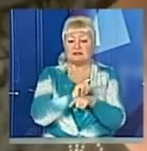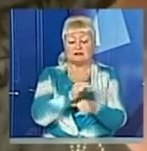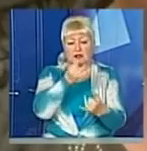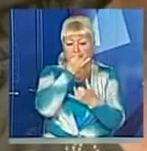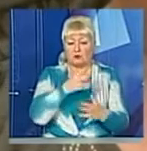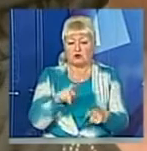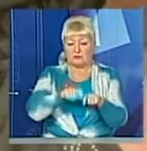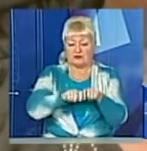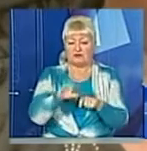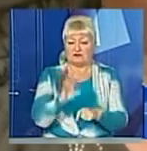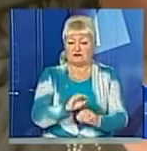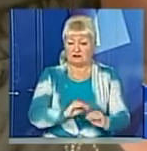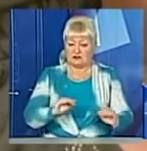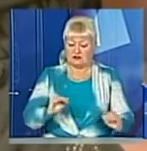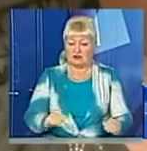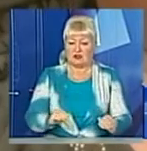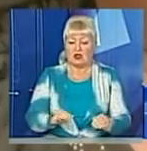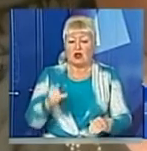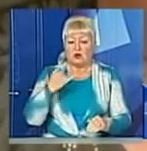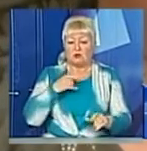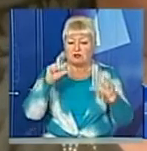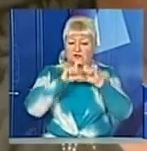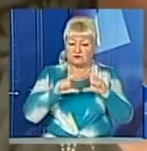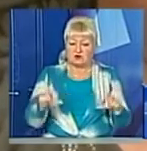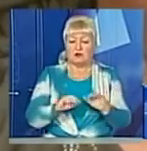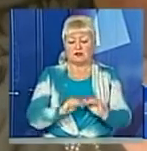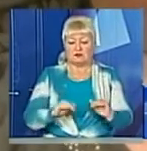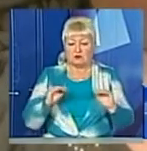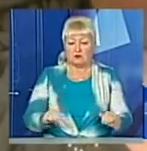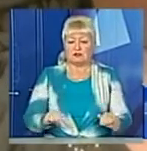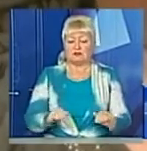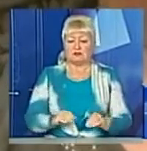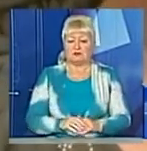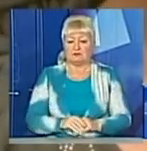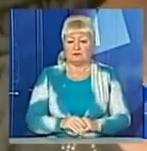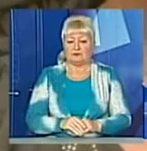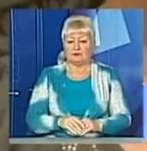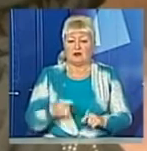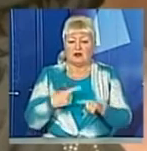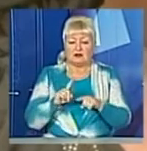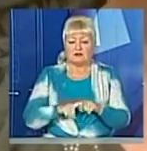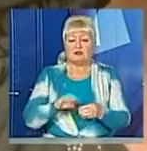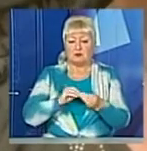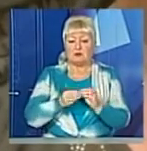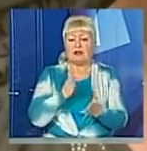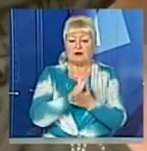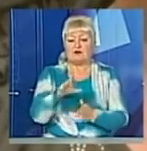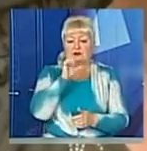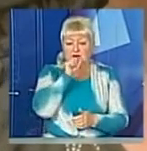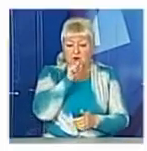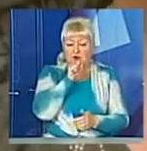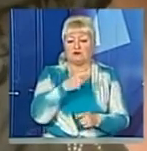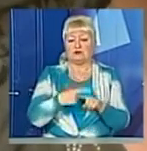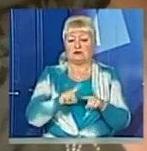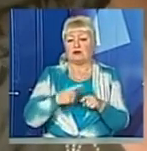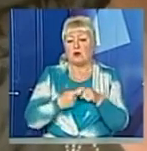в очі у нас, на жаль, в навчальних закладах, в школах, в садочках. Вона замовчується, але вона дуже гостро